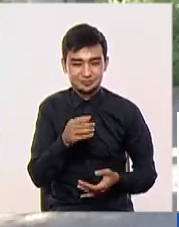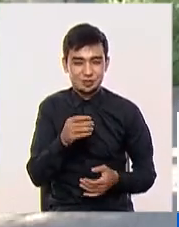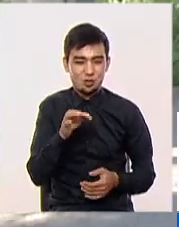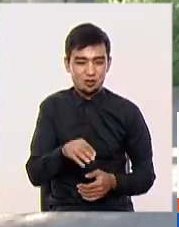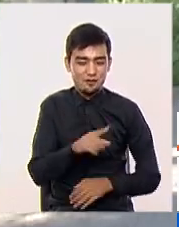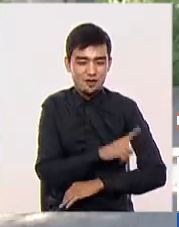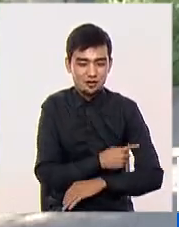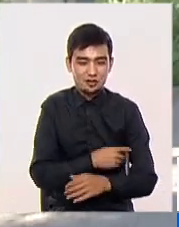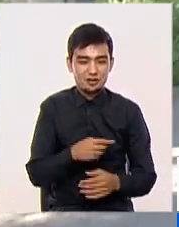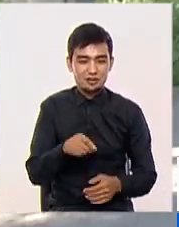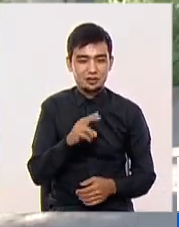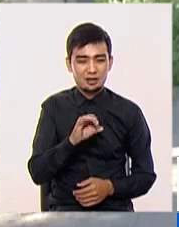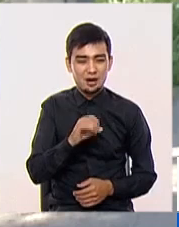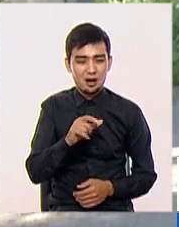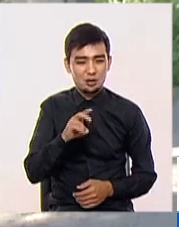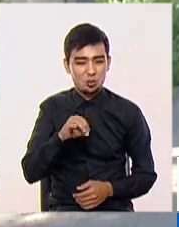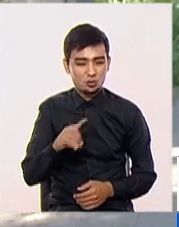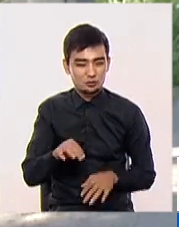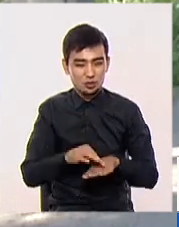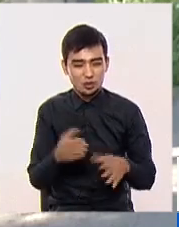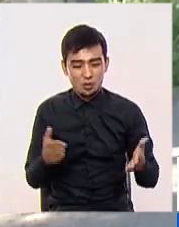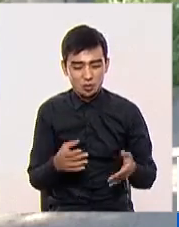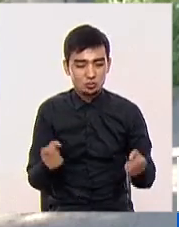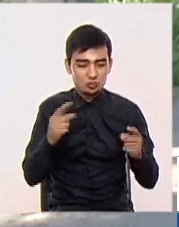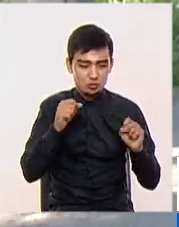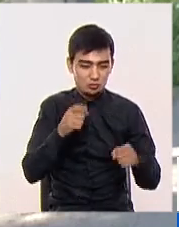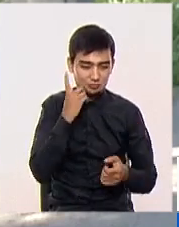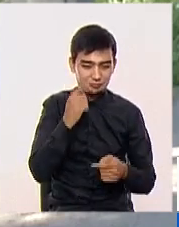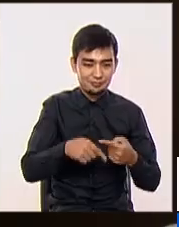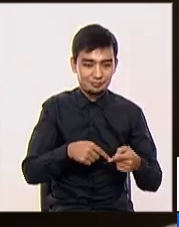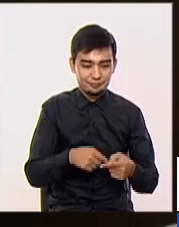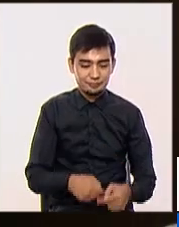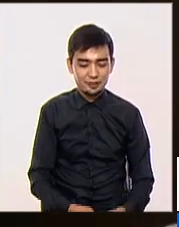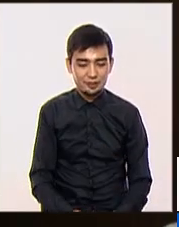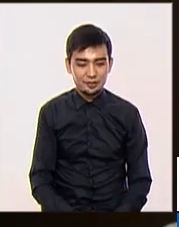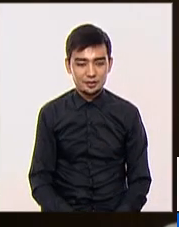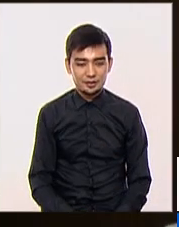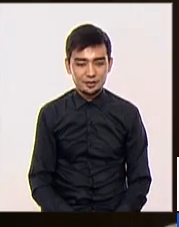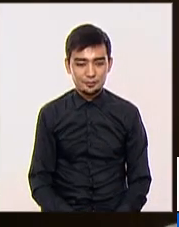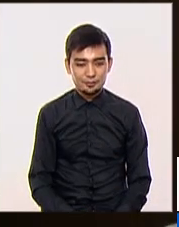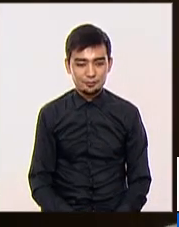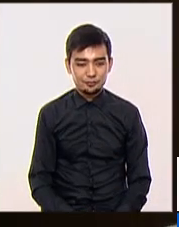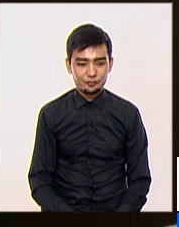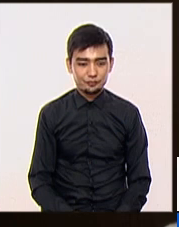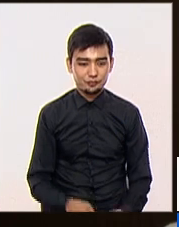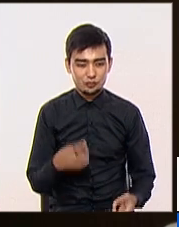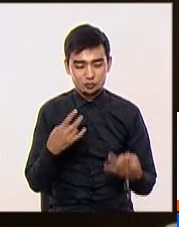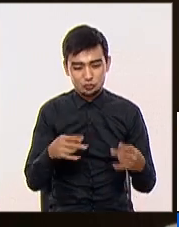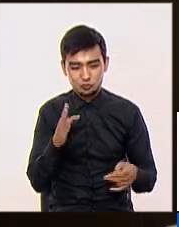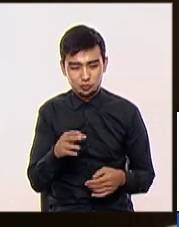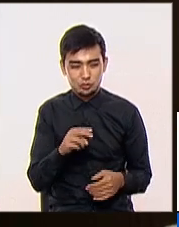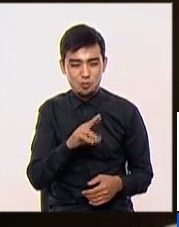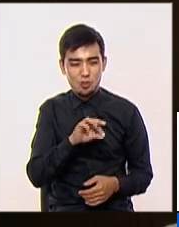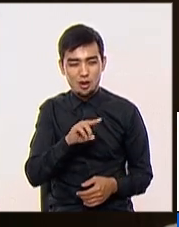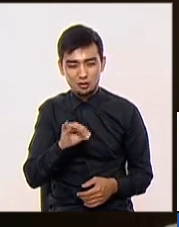от врачей, диагнозы. В стране планируют цифровизировать паспорт здоровья казахстанцев. чтобы ему не нужно было ходить с кипой бумаг между